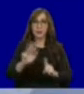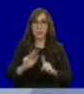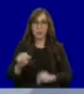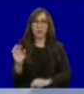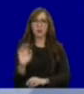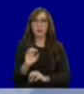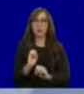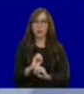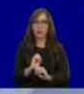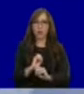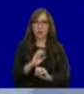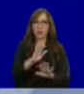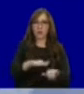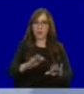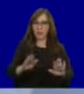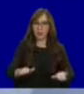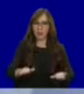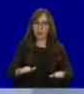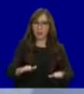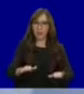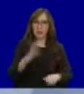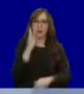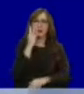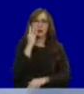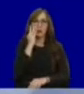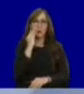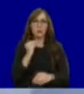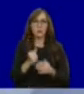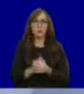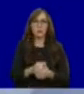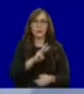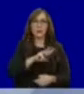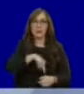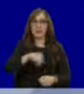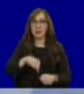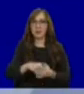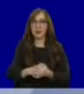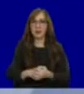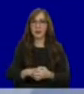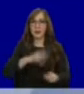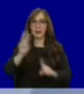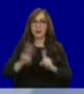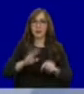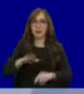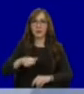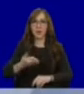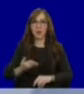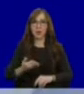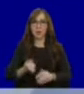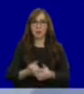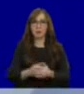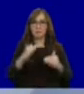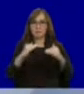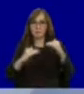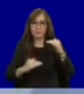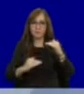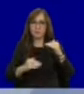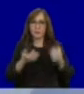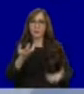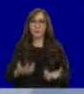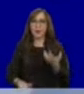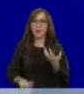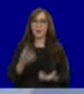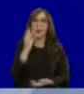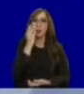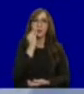ya. Jadi kelompok usia 3-18 tahun ini memiliki tingkat misalnya mortalitas yang sangat rendah dibandingkan kelompok usia